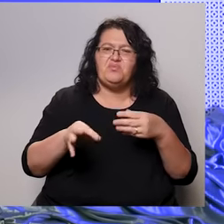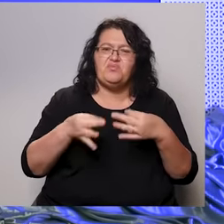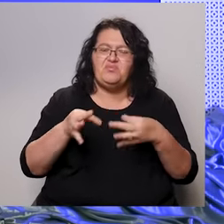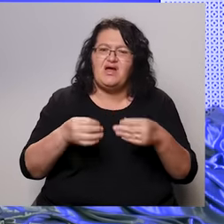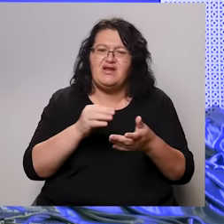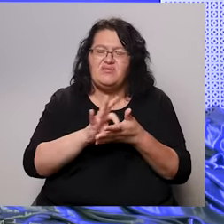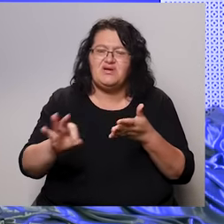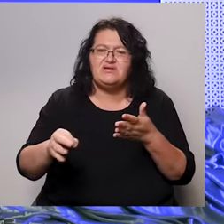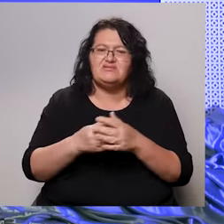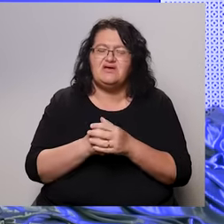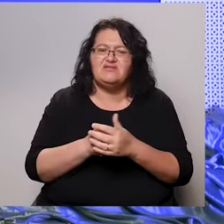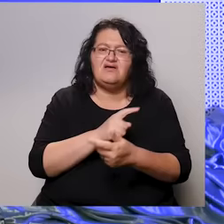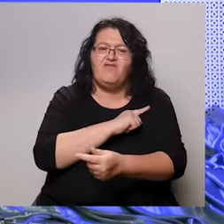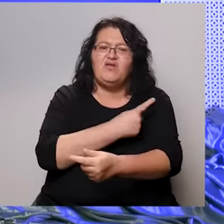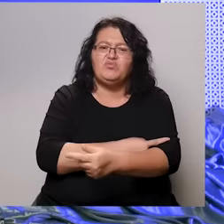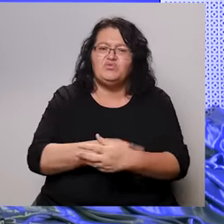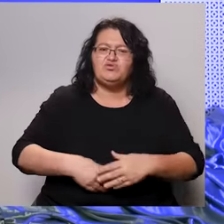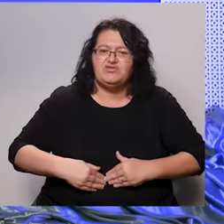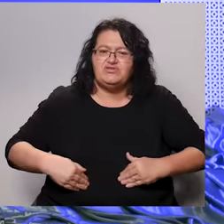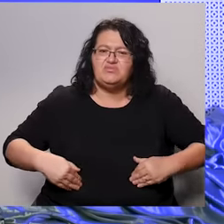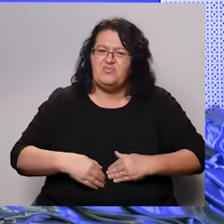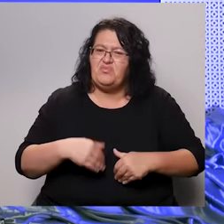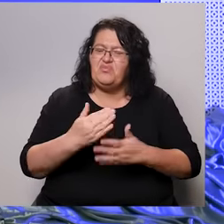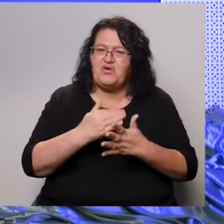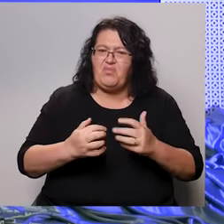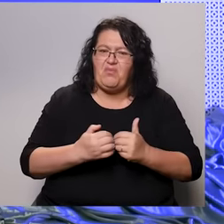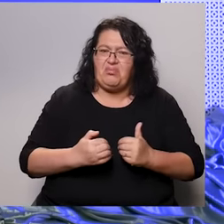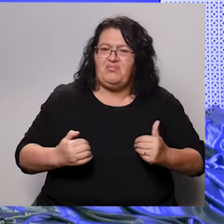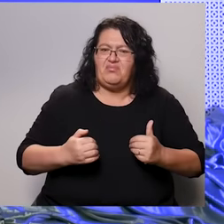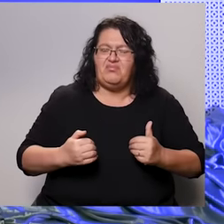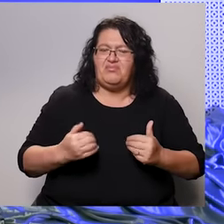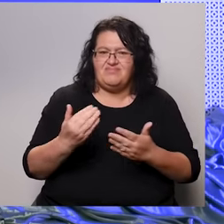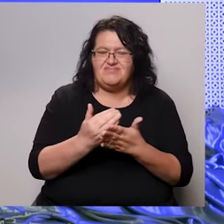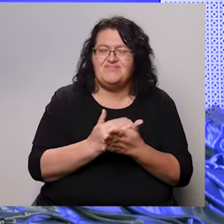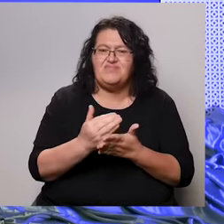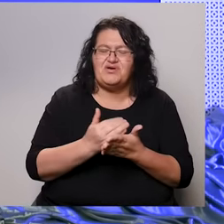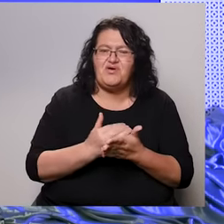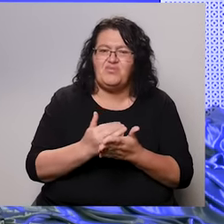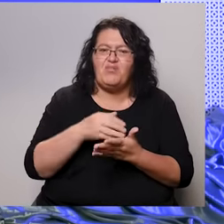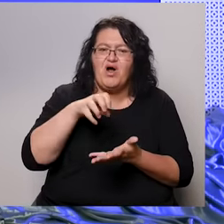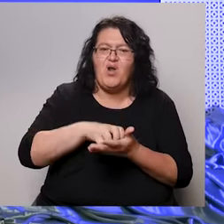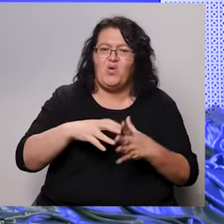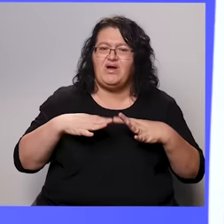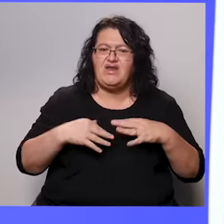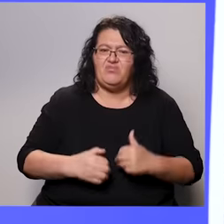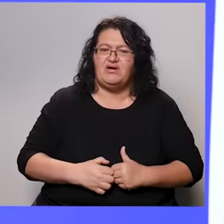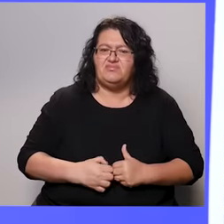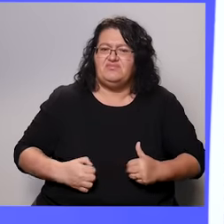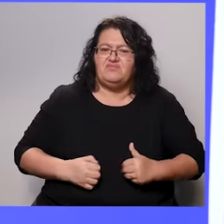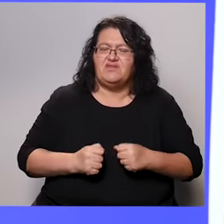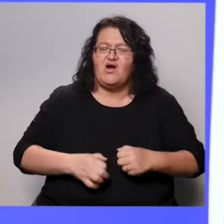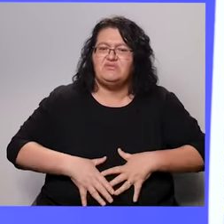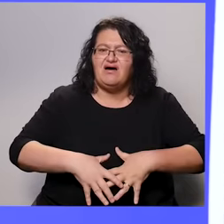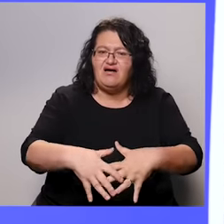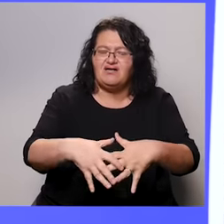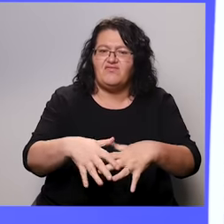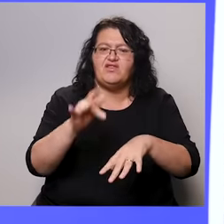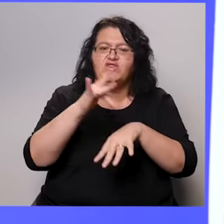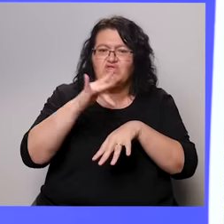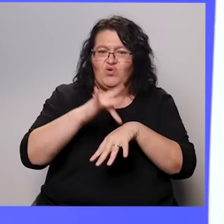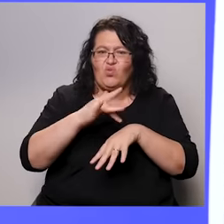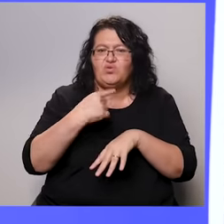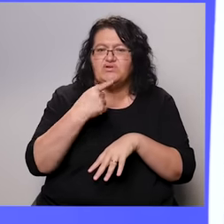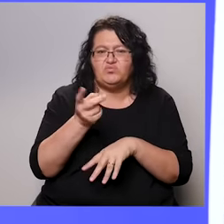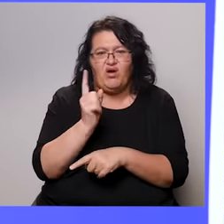practic între partea de abdomen stângă și dreaptă. Era efectiv un spațiu gol. Și